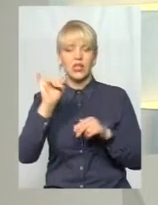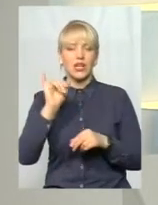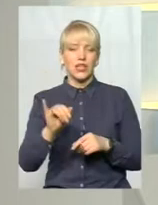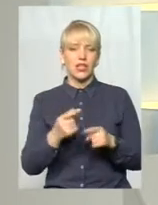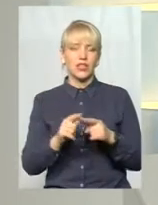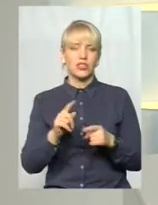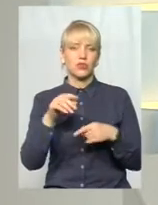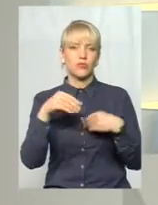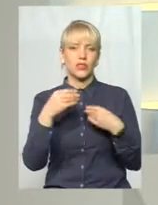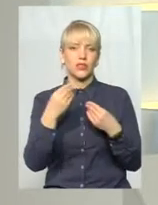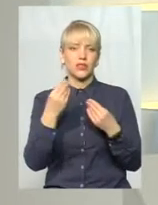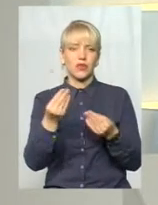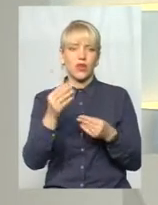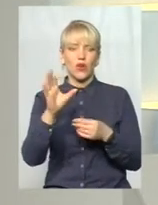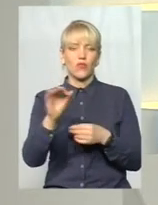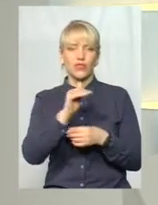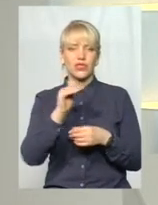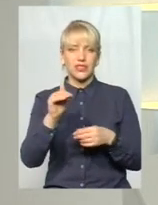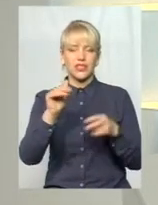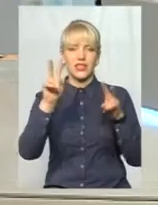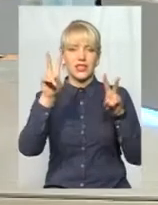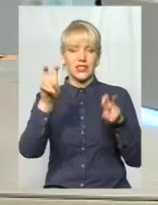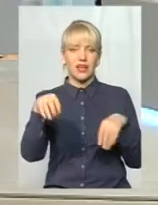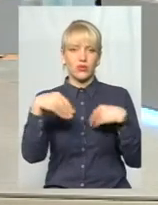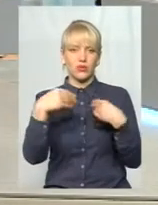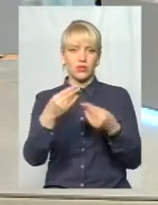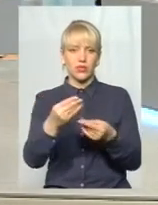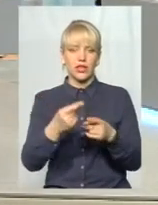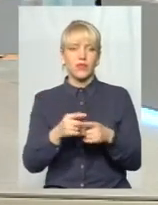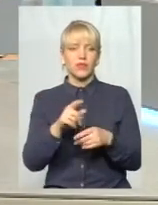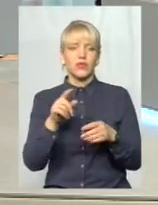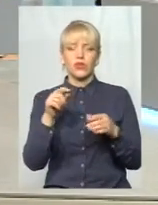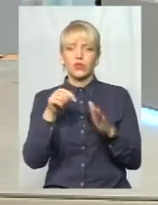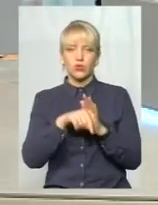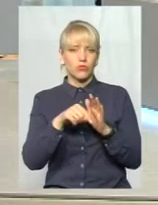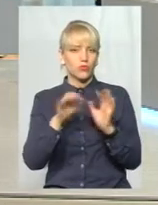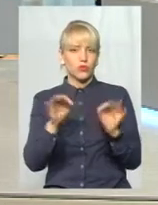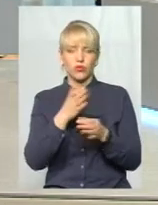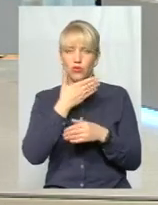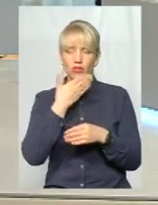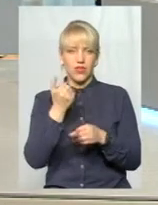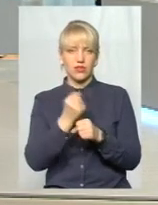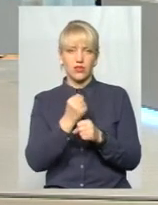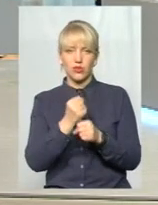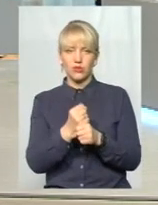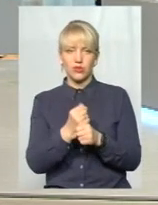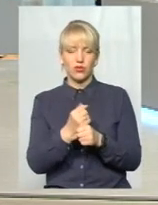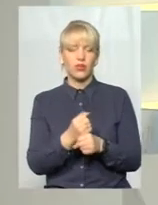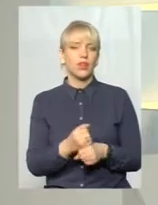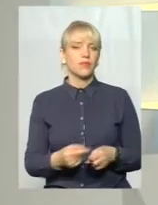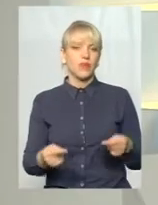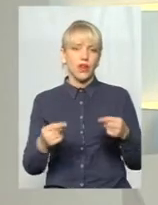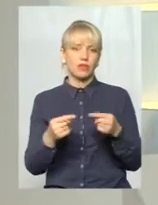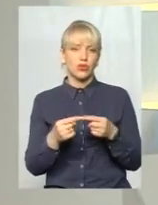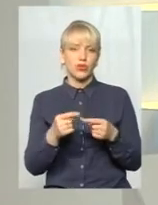закріпив статус зниклий і жертва війни. Досі нічого не зроблено з цього. Абсолютно. Але ці